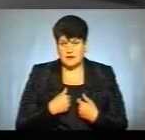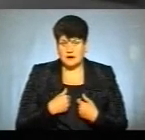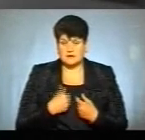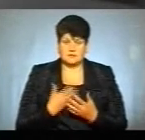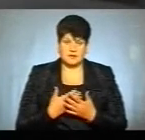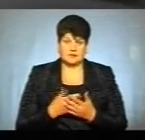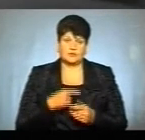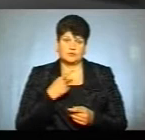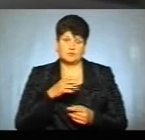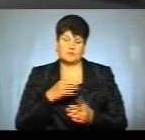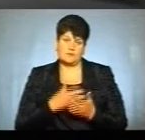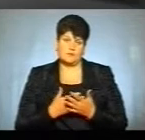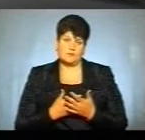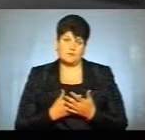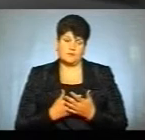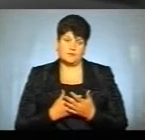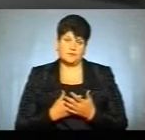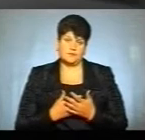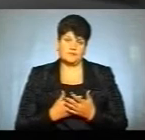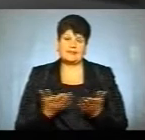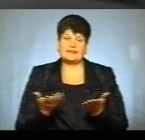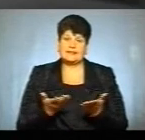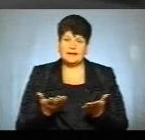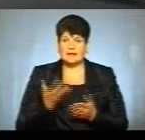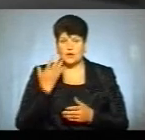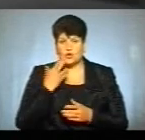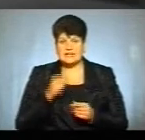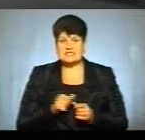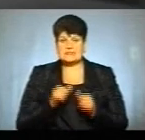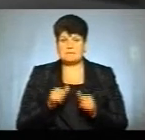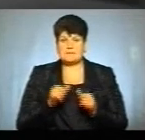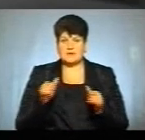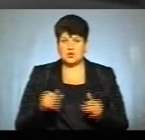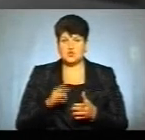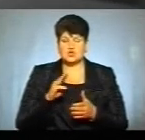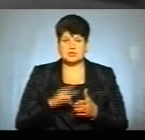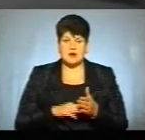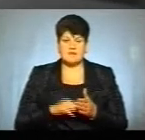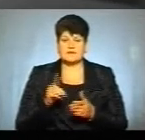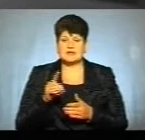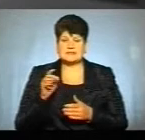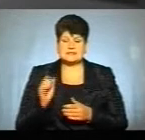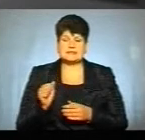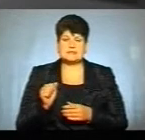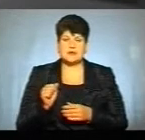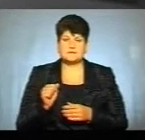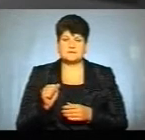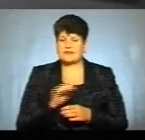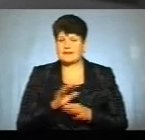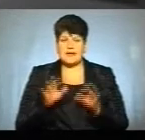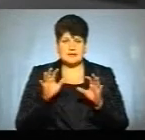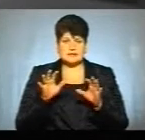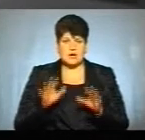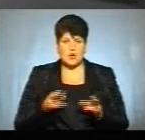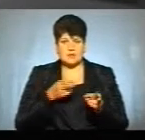навожу приклади, і коли збільшують штрафи за незаконне